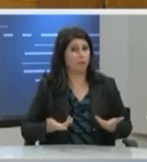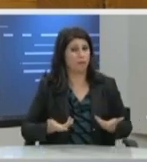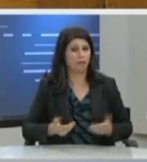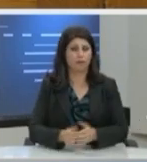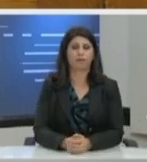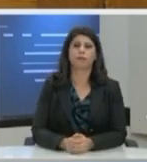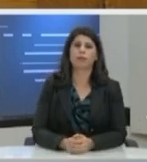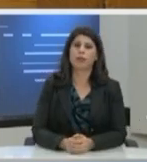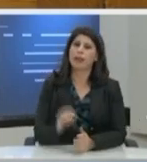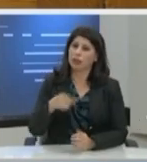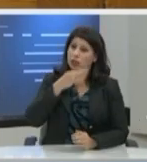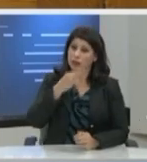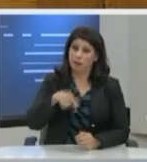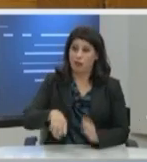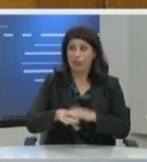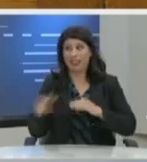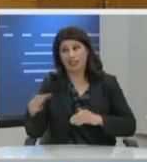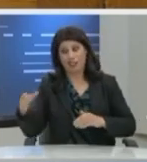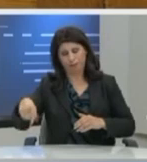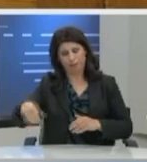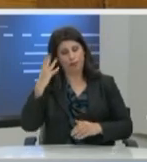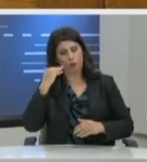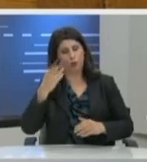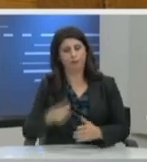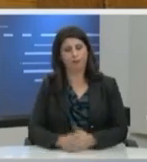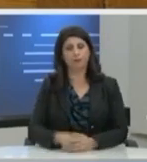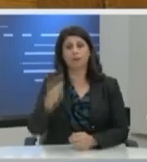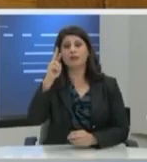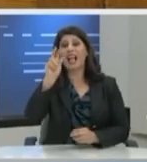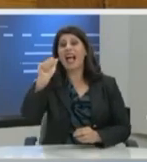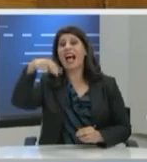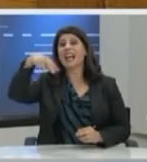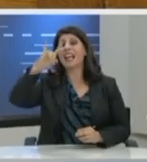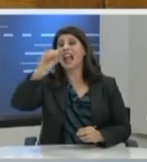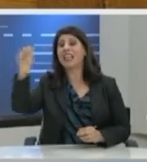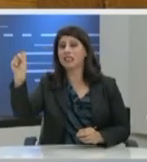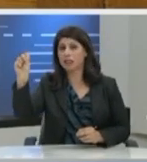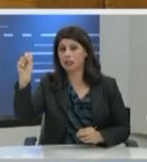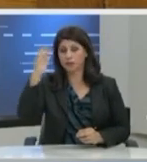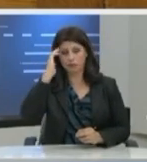ο Ράλης, μια και μιλάμε εδώ σε δεξιούς, ο Ράλης